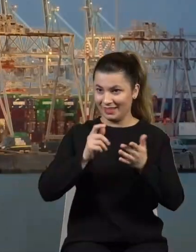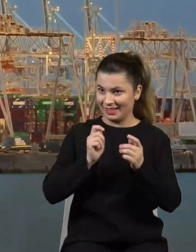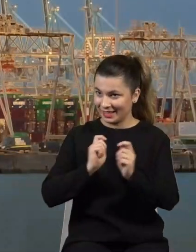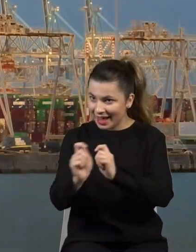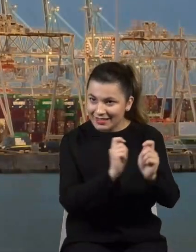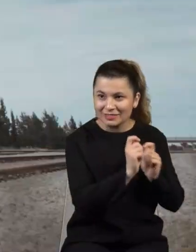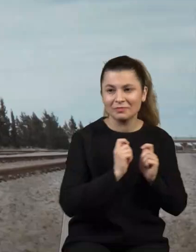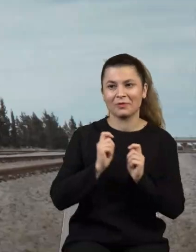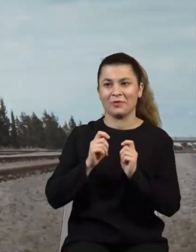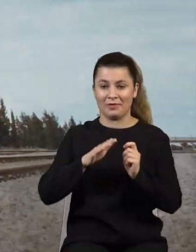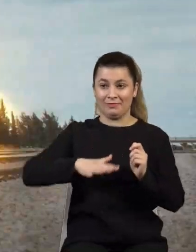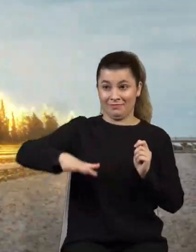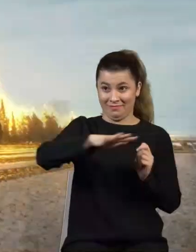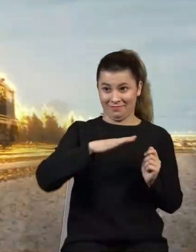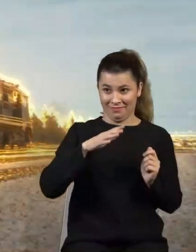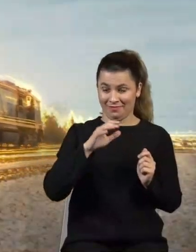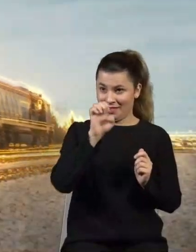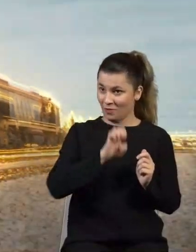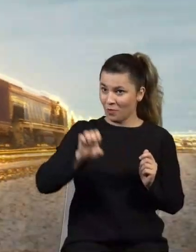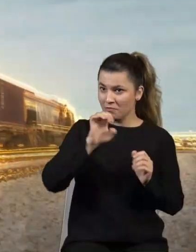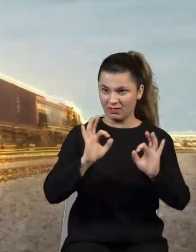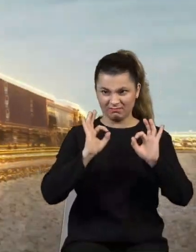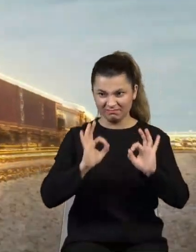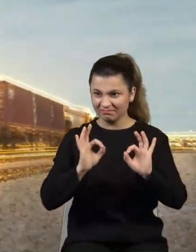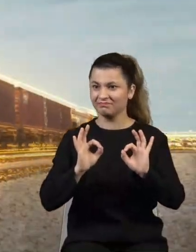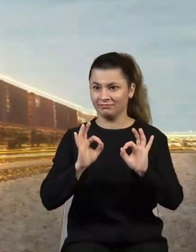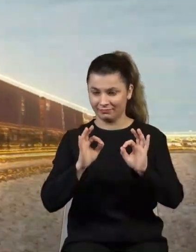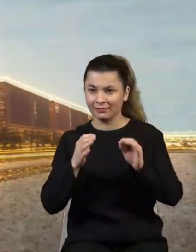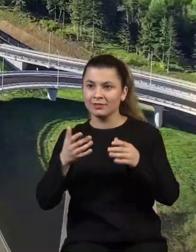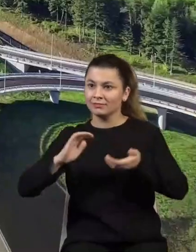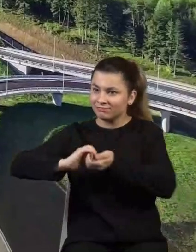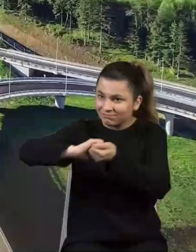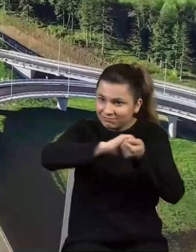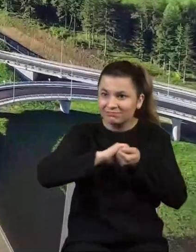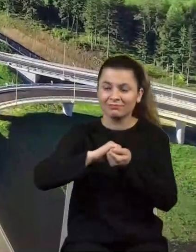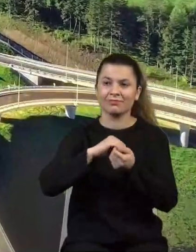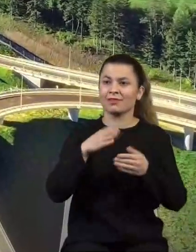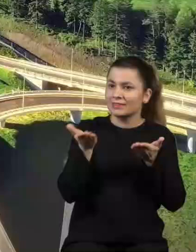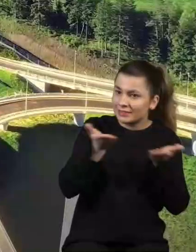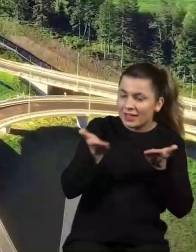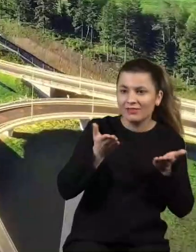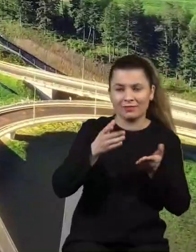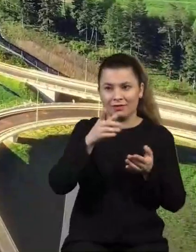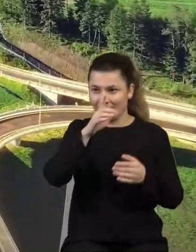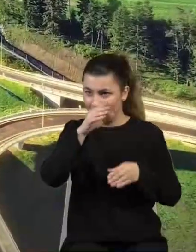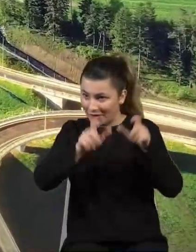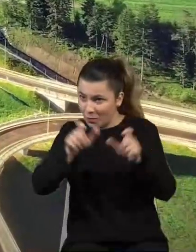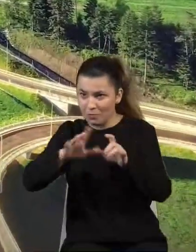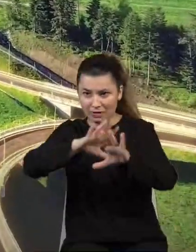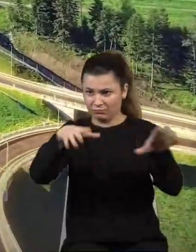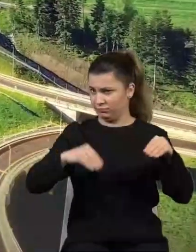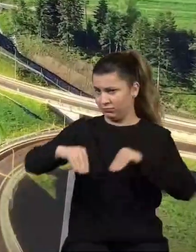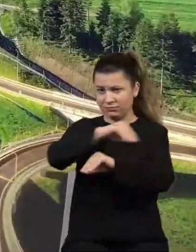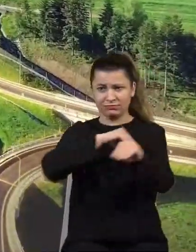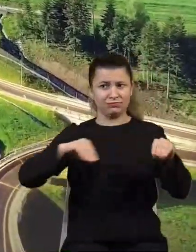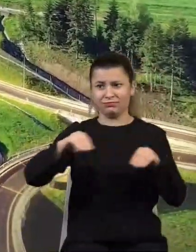rynku europejskiego zapewniającego swobodny przepływ towarów, usług i obywateli jest możliwe dzięki inwestycjom z polityki